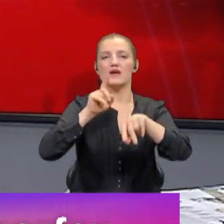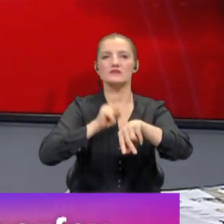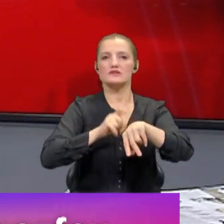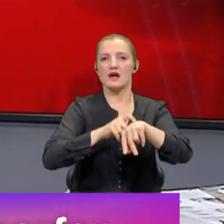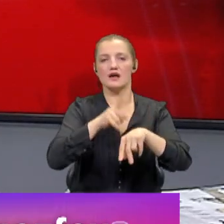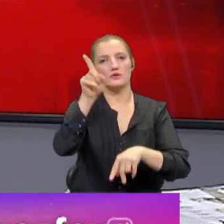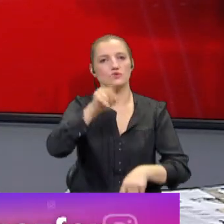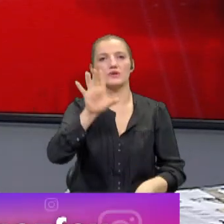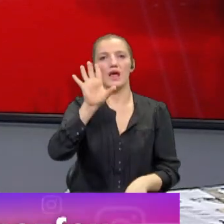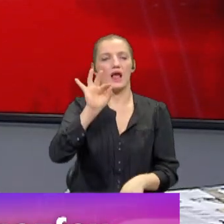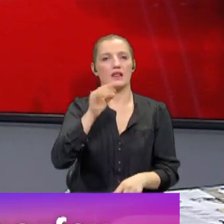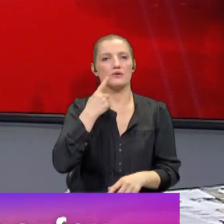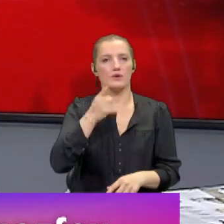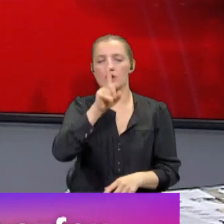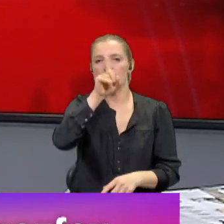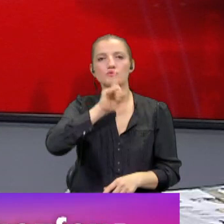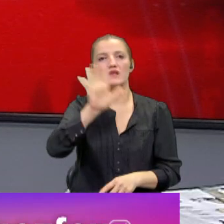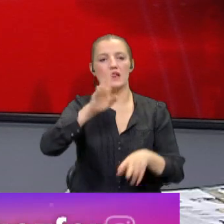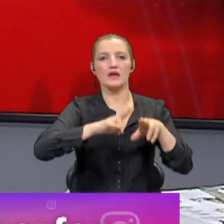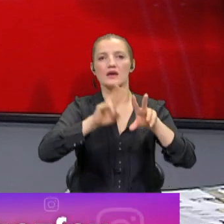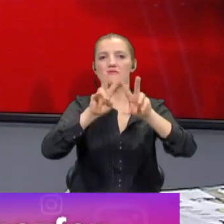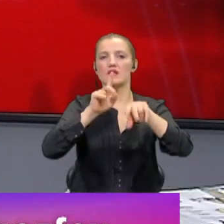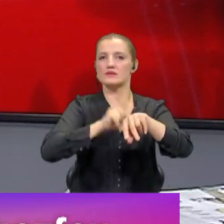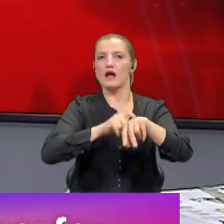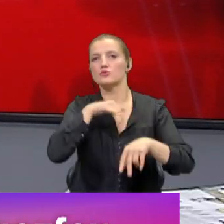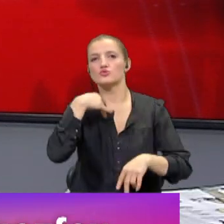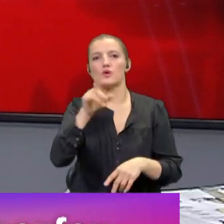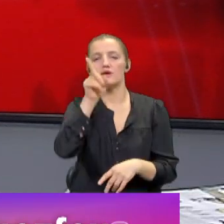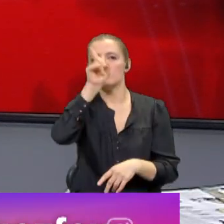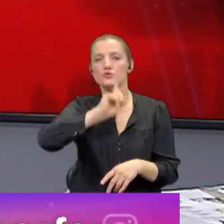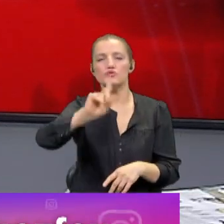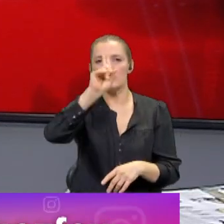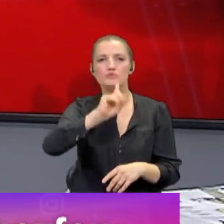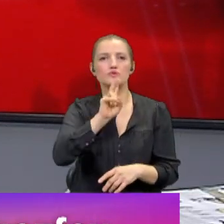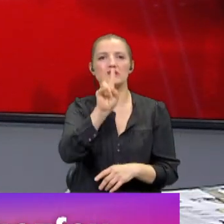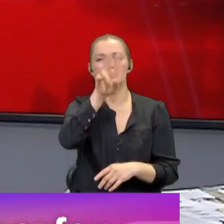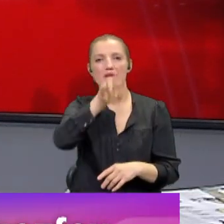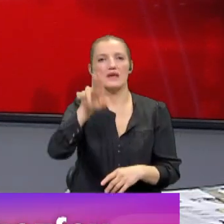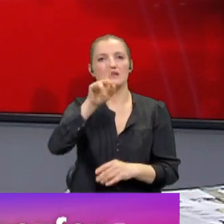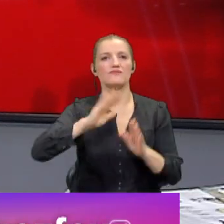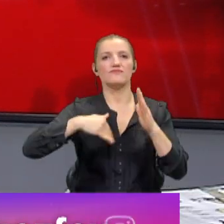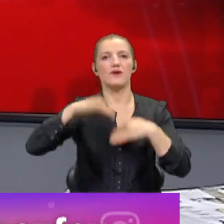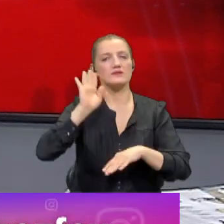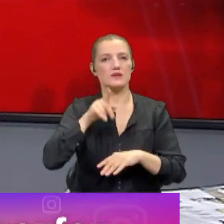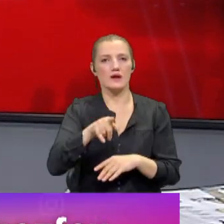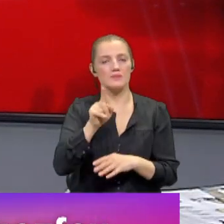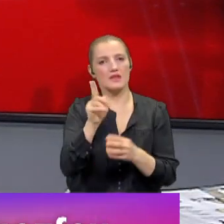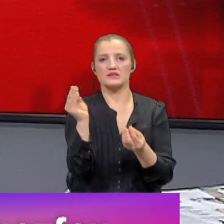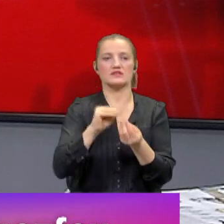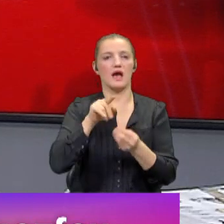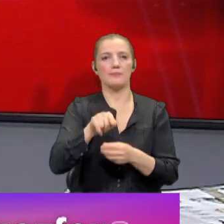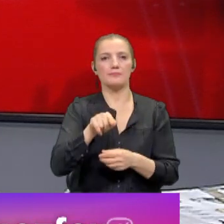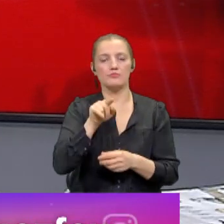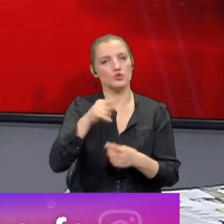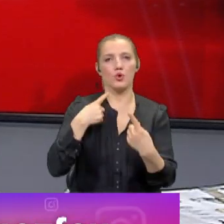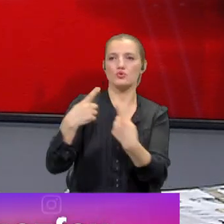ne bileyim 100 de 50 civarı 150 kilovat saatten sonra yüzde 127 den fazla biz zam